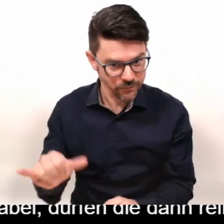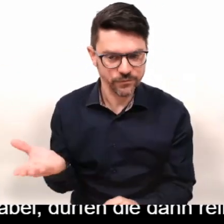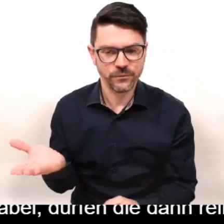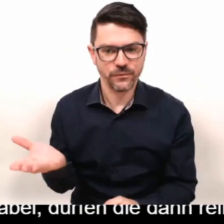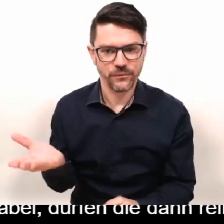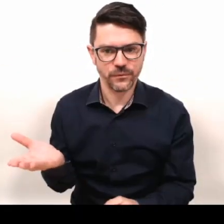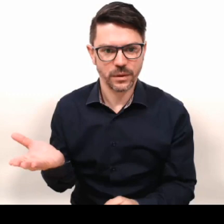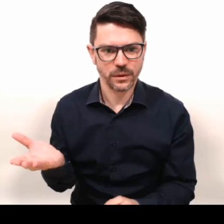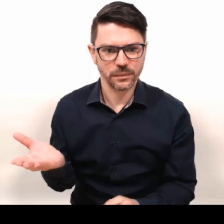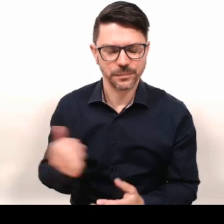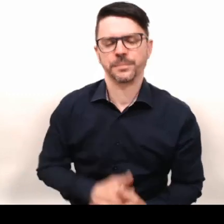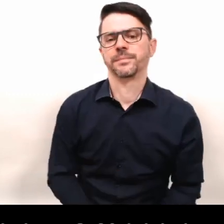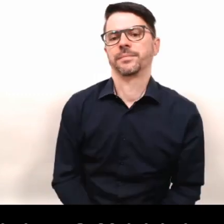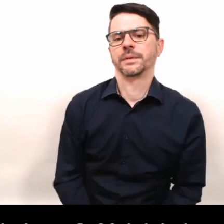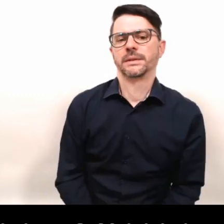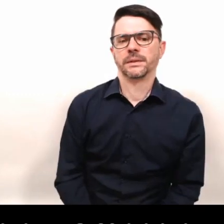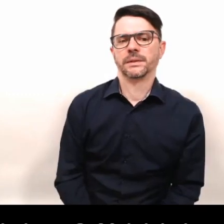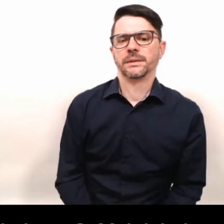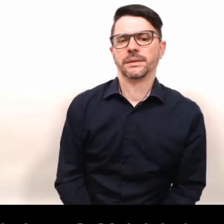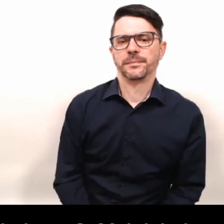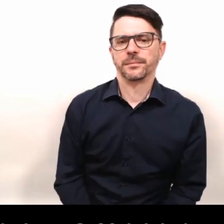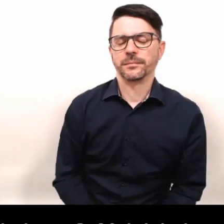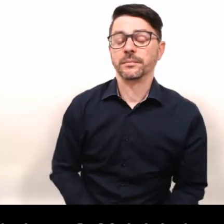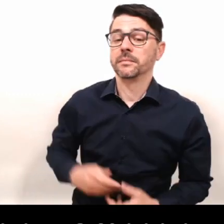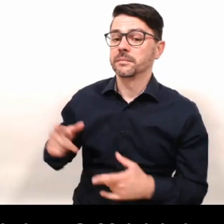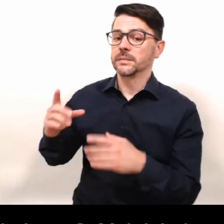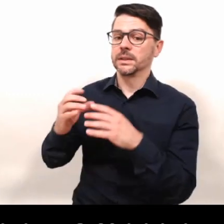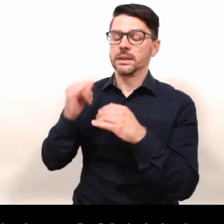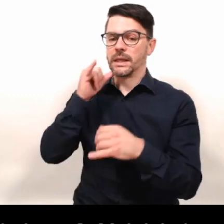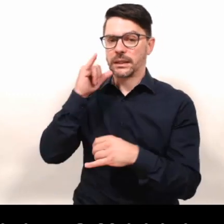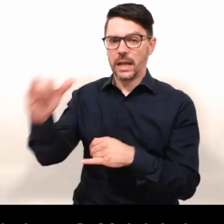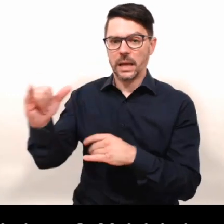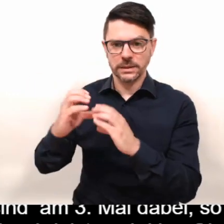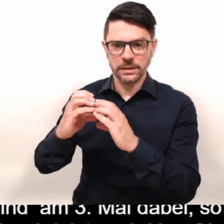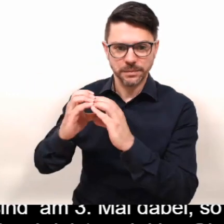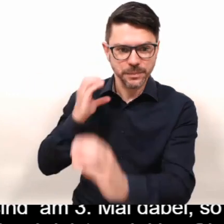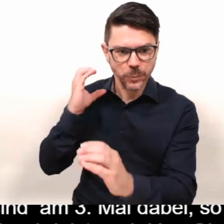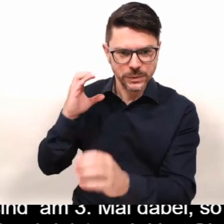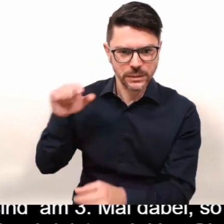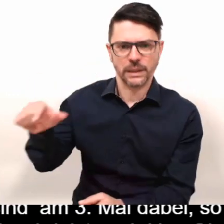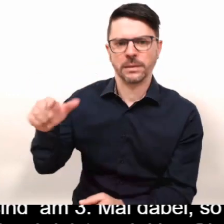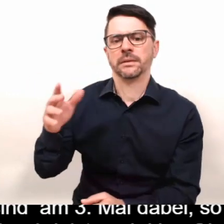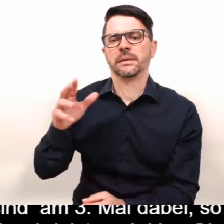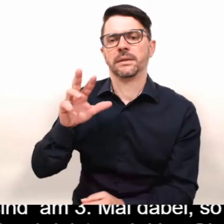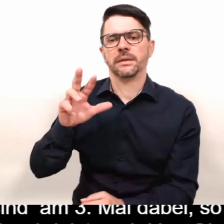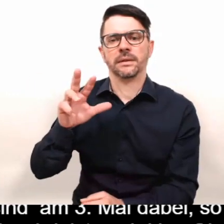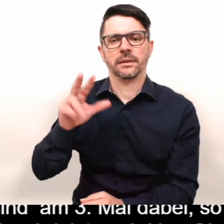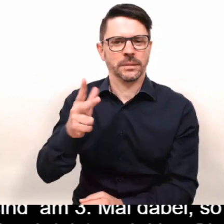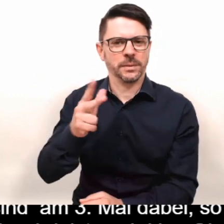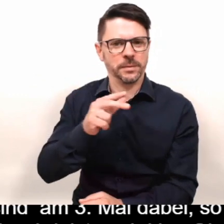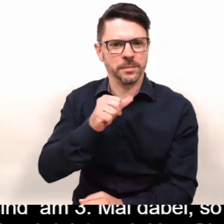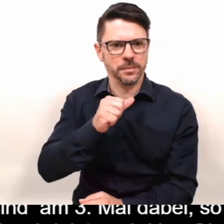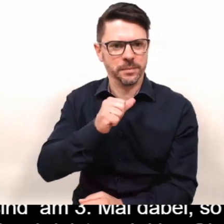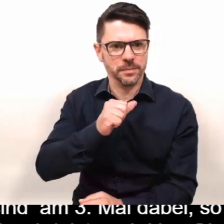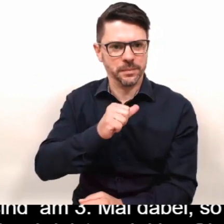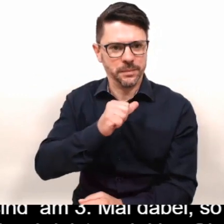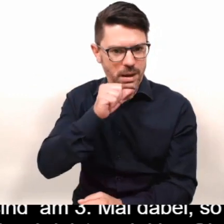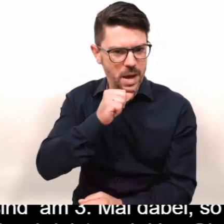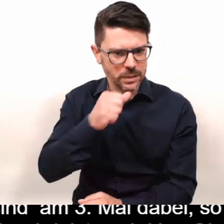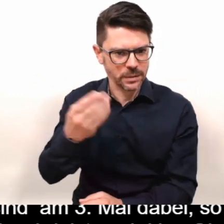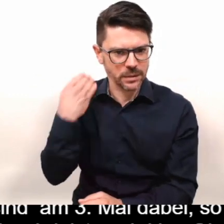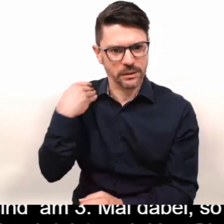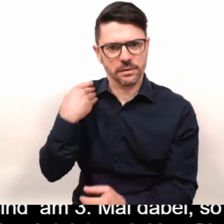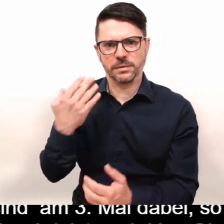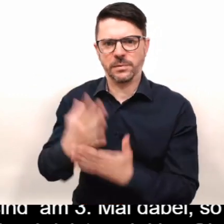Ob die eine Sonderhilfe benötigen als Branche. Ich habe heute Nachmittag ein Gespräch mit der Branche. Werde das nochmal